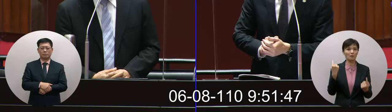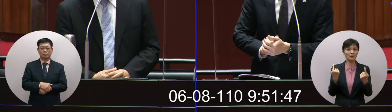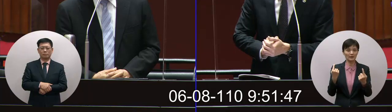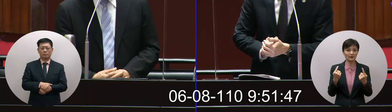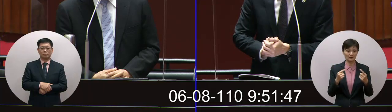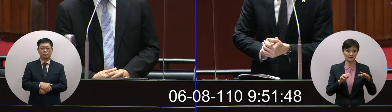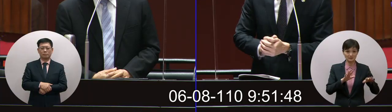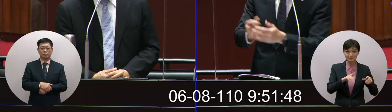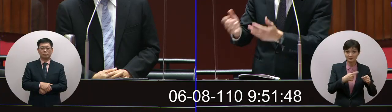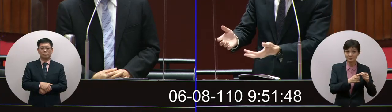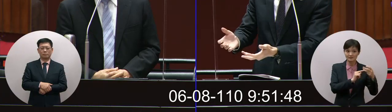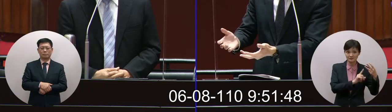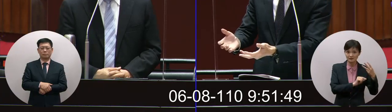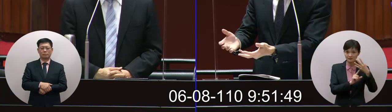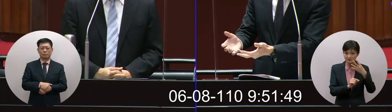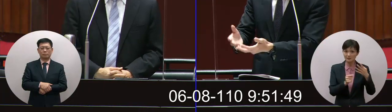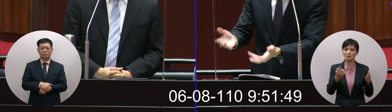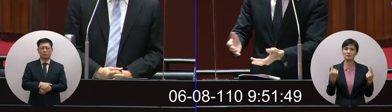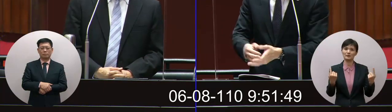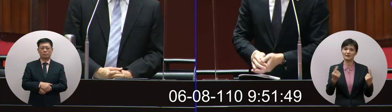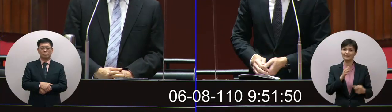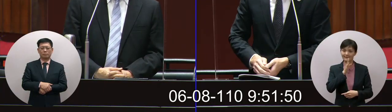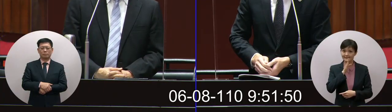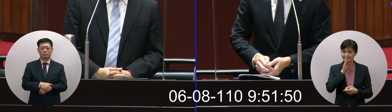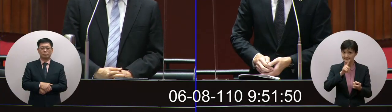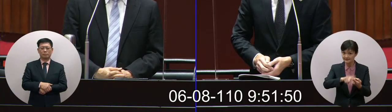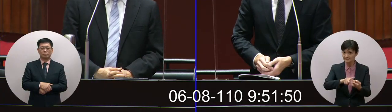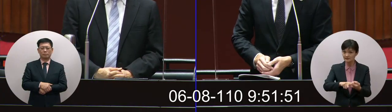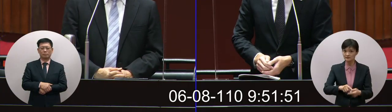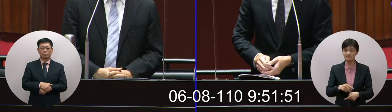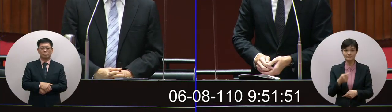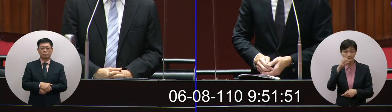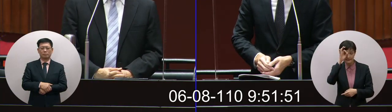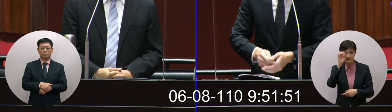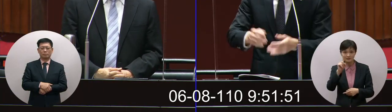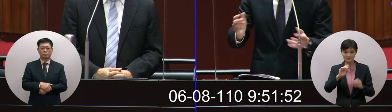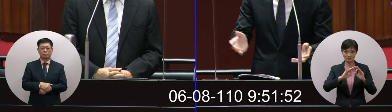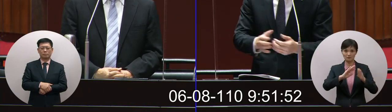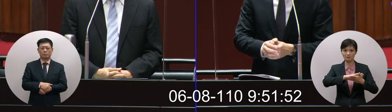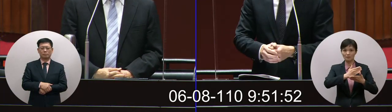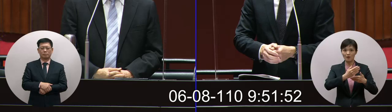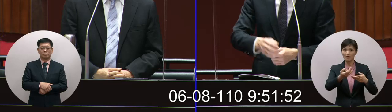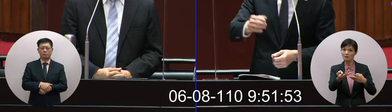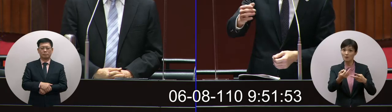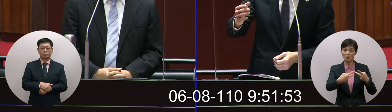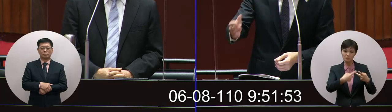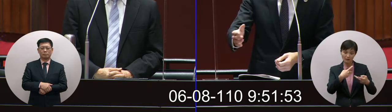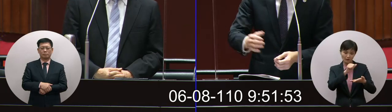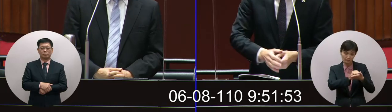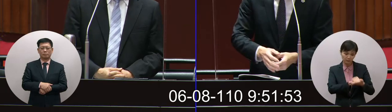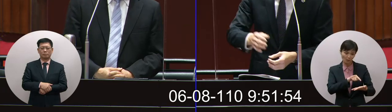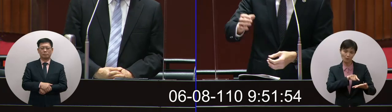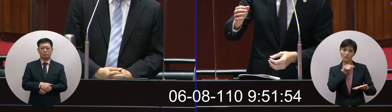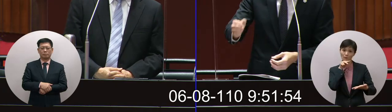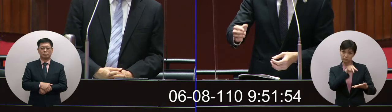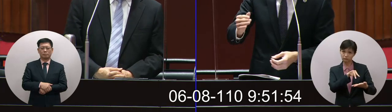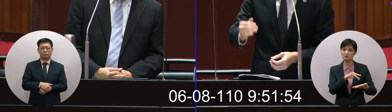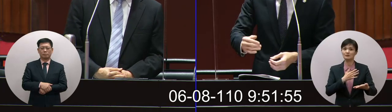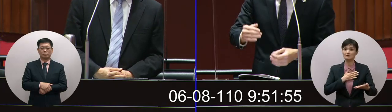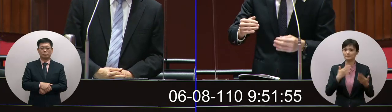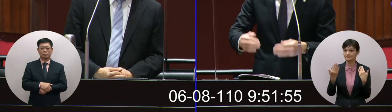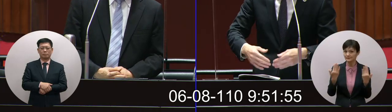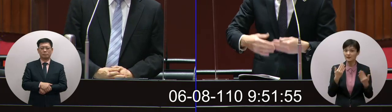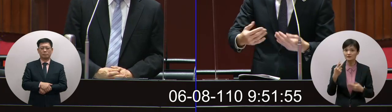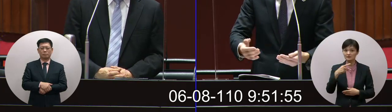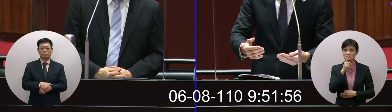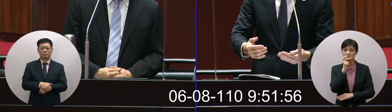的相比嘛。这其实看口罩的汇款资料就知影嘛吼。也阁有足侪啦吼，比如讲，即个中央政府命令停业的企